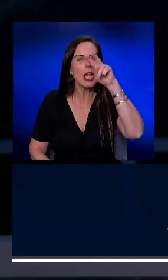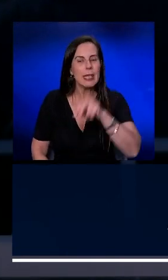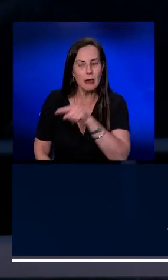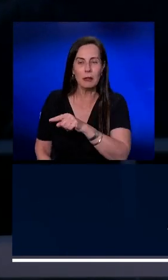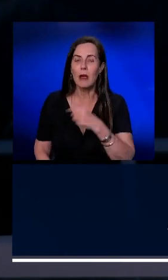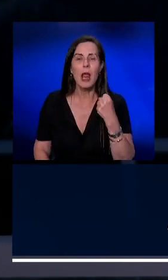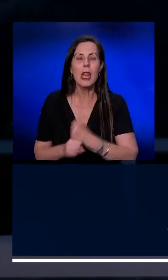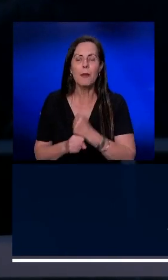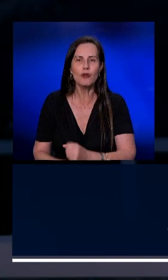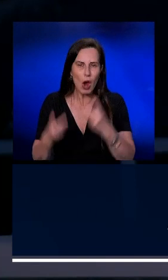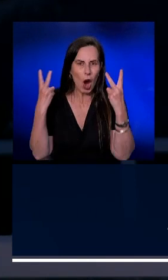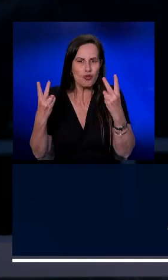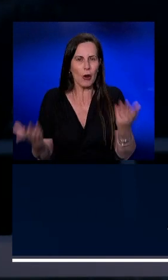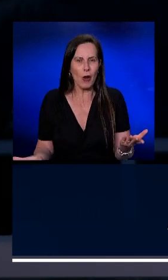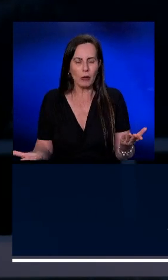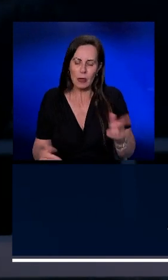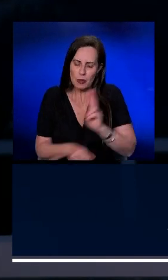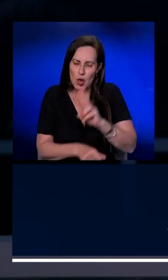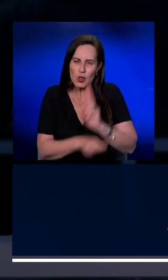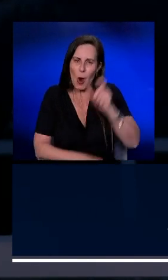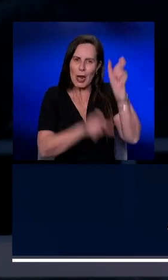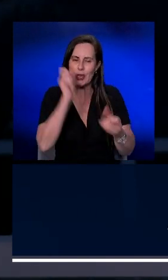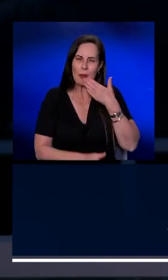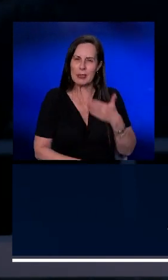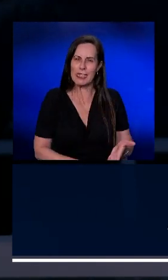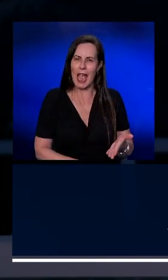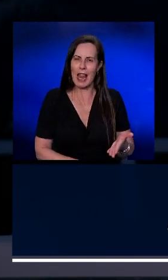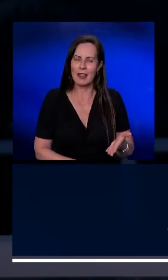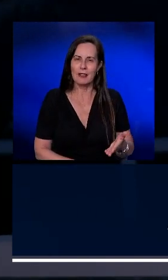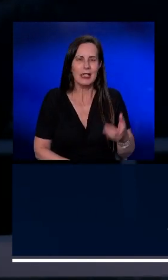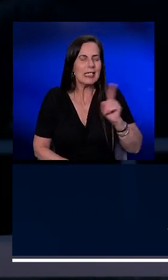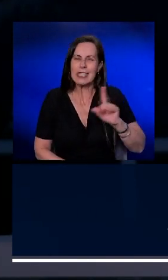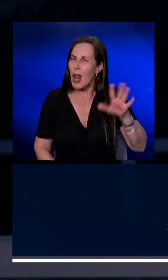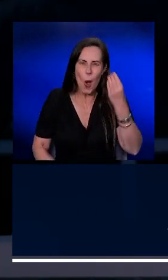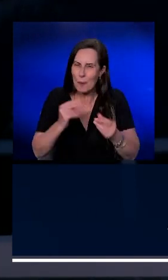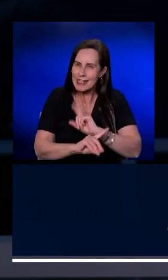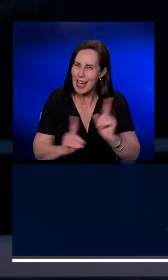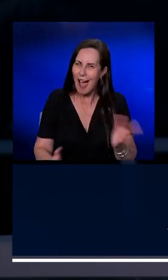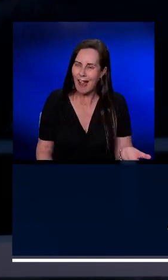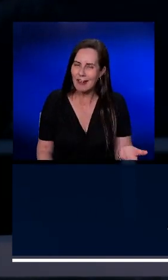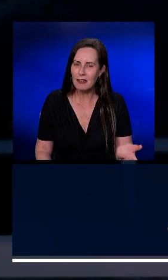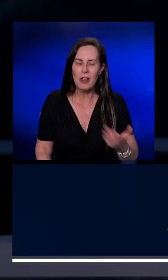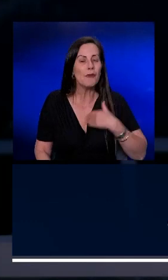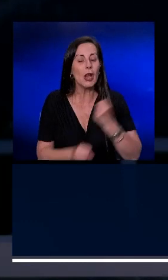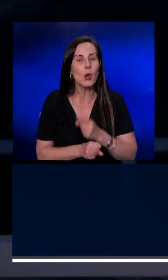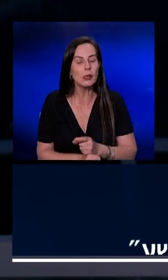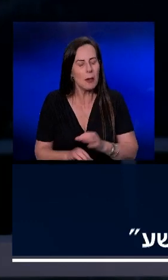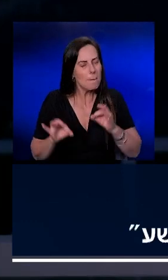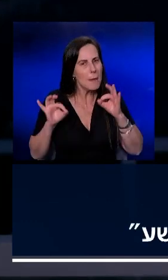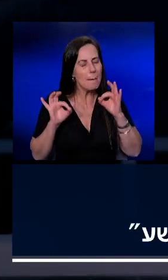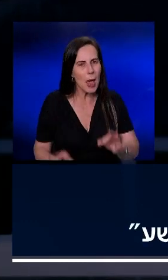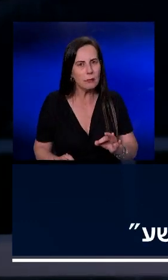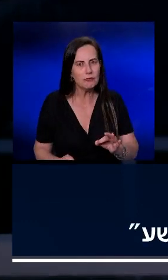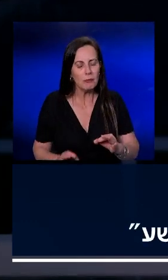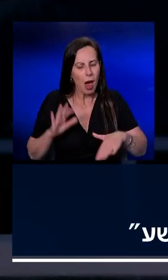לפעולות הכרחיות להגנה על אזרחי מדינת ישראל. זה לא משחק ילדים, ואני עושה את זה באמת